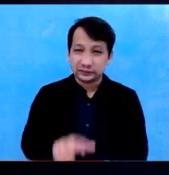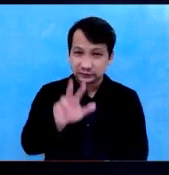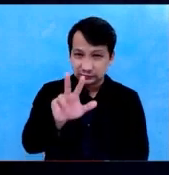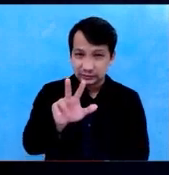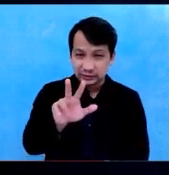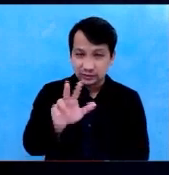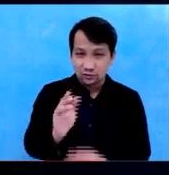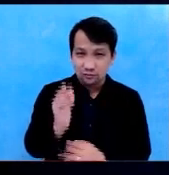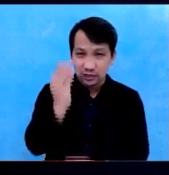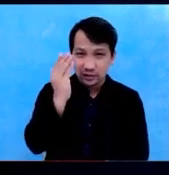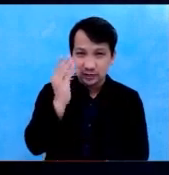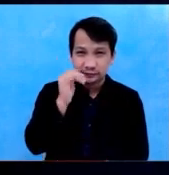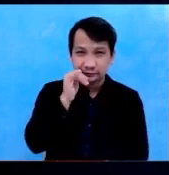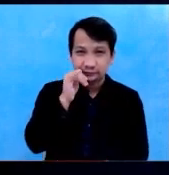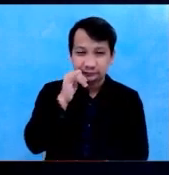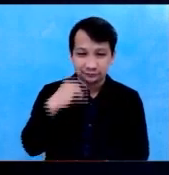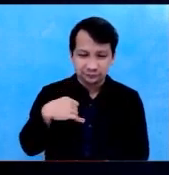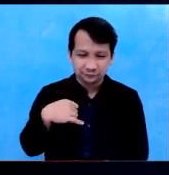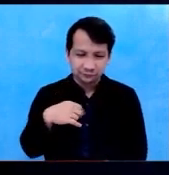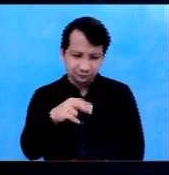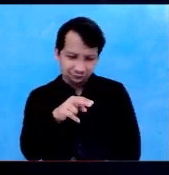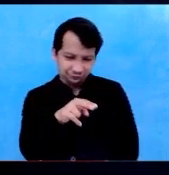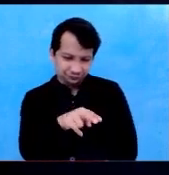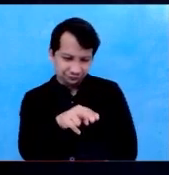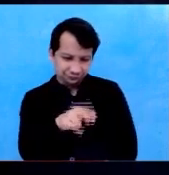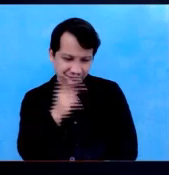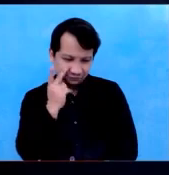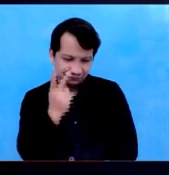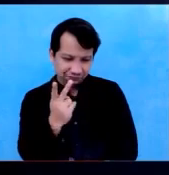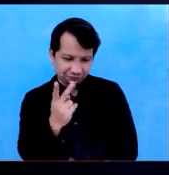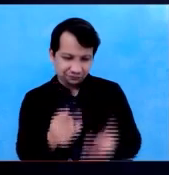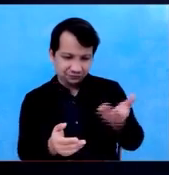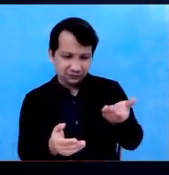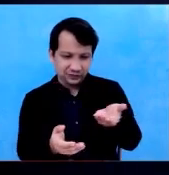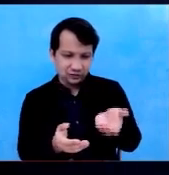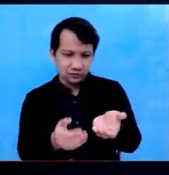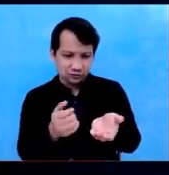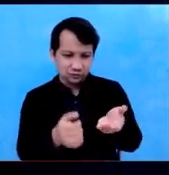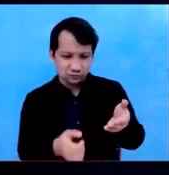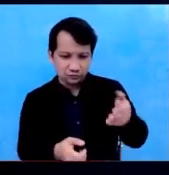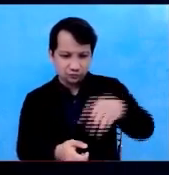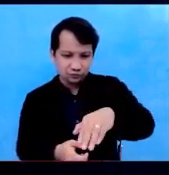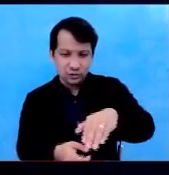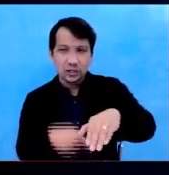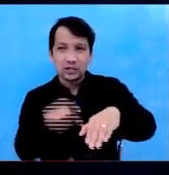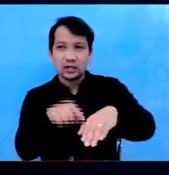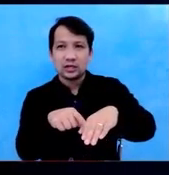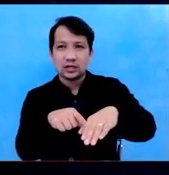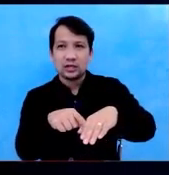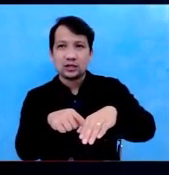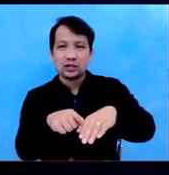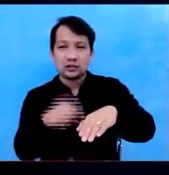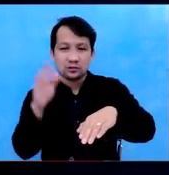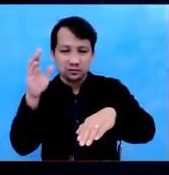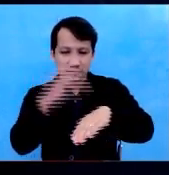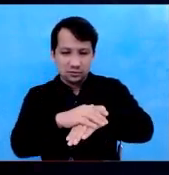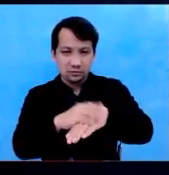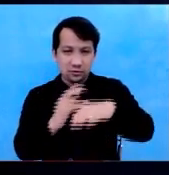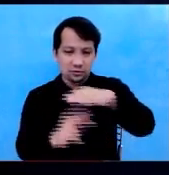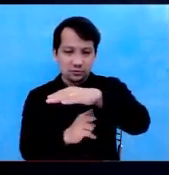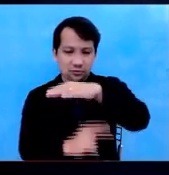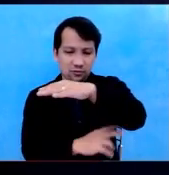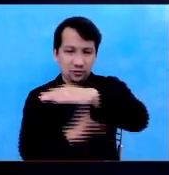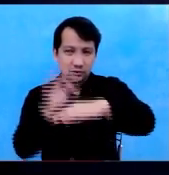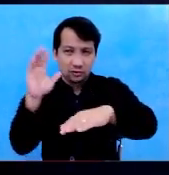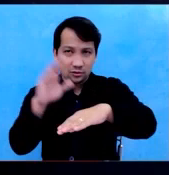araw kahapon, napansin ng ilang residente ang bangka ng mga rescuer na nakaipit sa ginagawang tulay sa bayan. Sinubukan nila